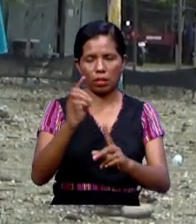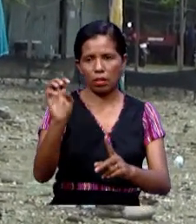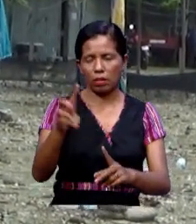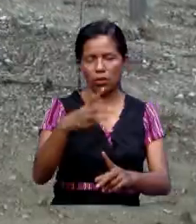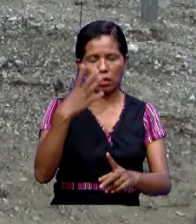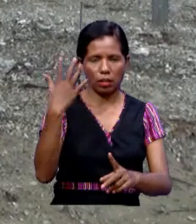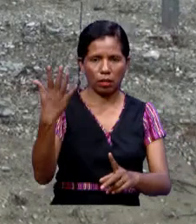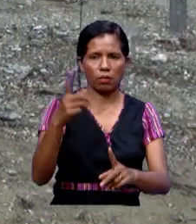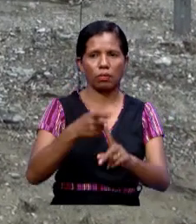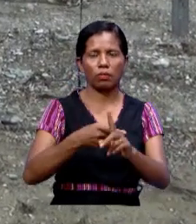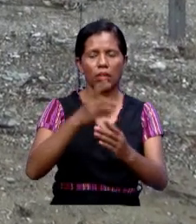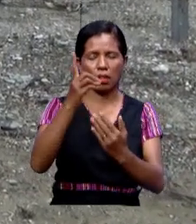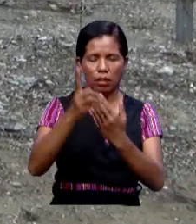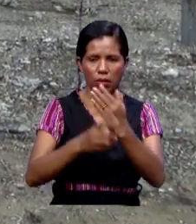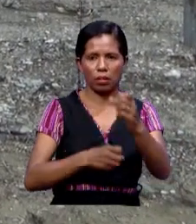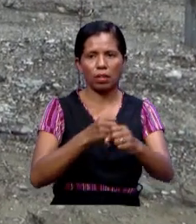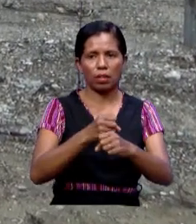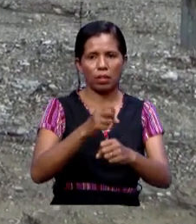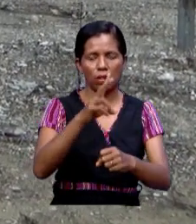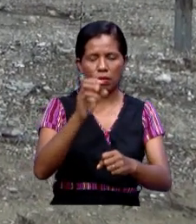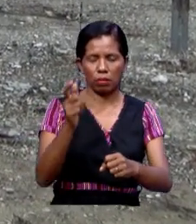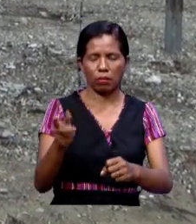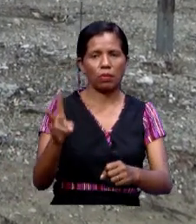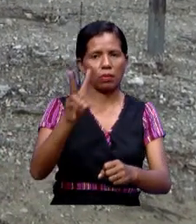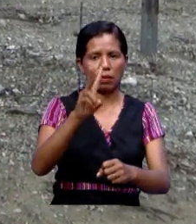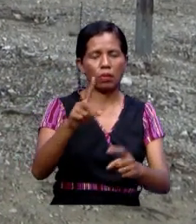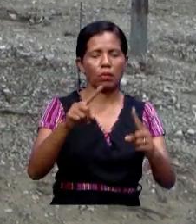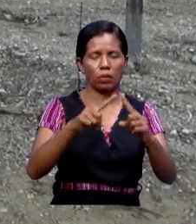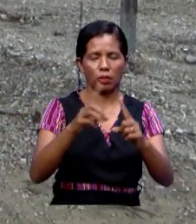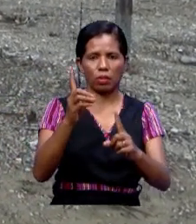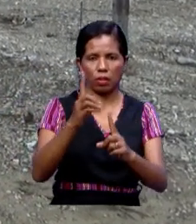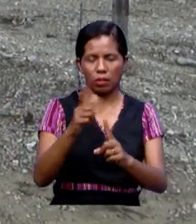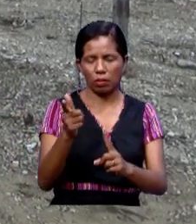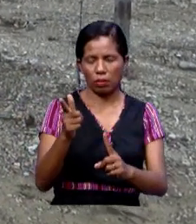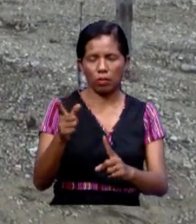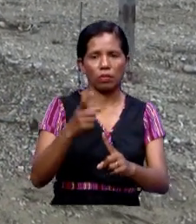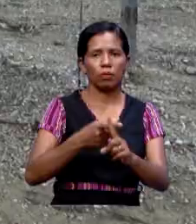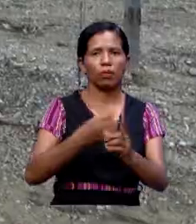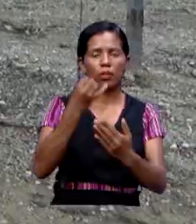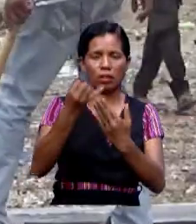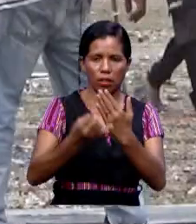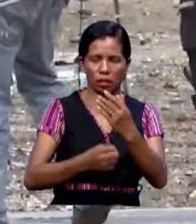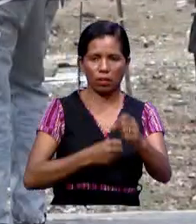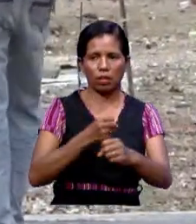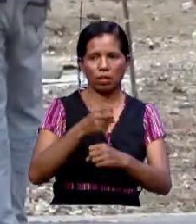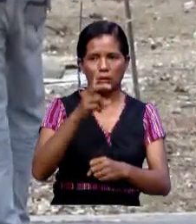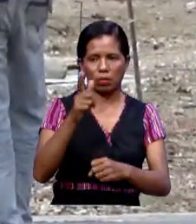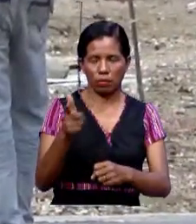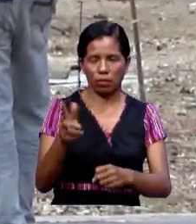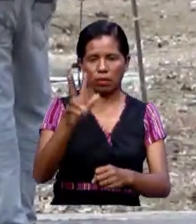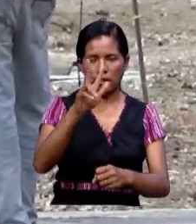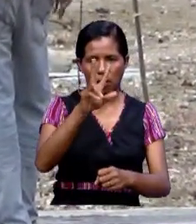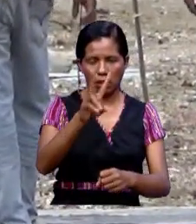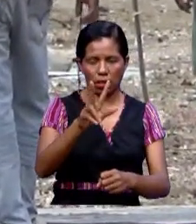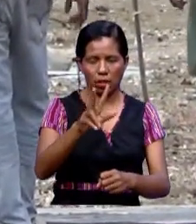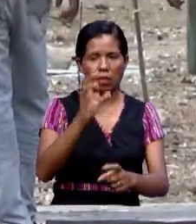lima fulan dezembro, tina Rion Rua Ronolo Recin Rua, to loro Ronolo fulan janeiro tina Rion Rua Ronolo Recintolo.